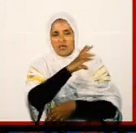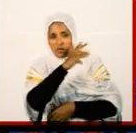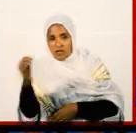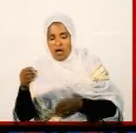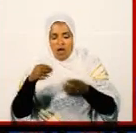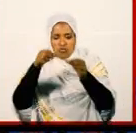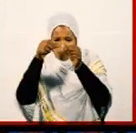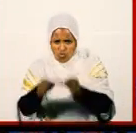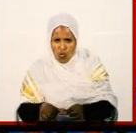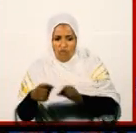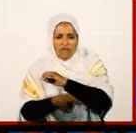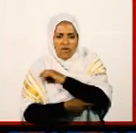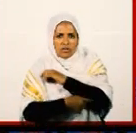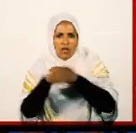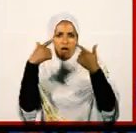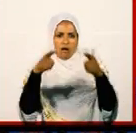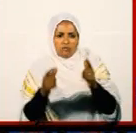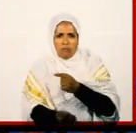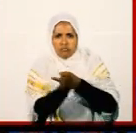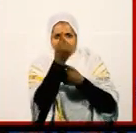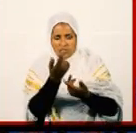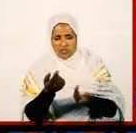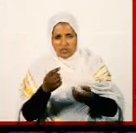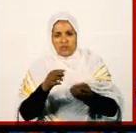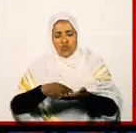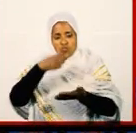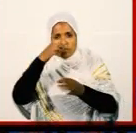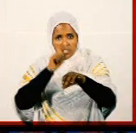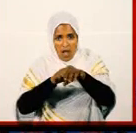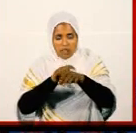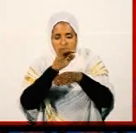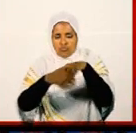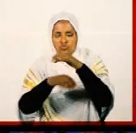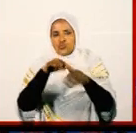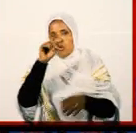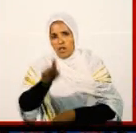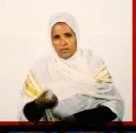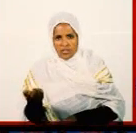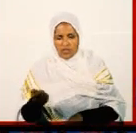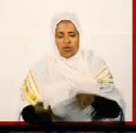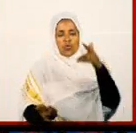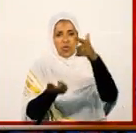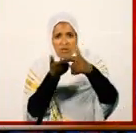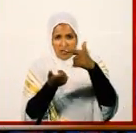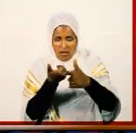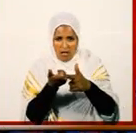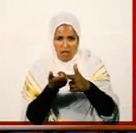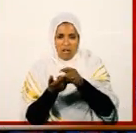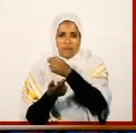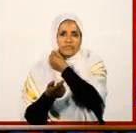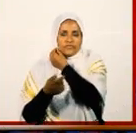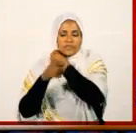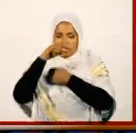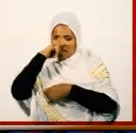ቤተክርስቲያንና ውለው ፈተና እንዳይሆንባቸው ይሄንን የመቁረባ ሰዓት ማመቻቸቱ የተመቸ ነው በያስባለሁ።